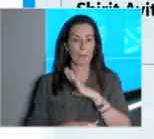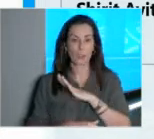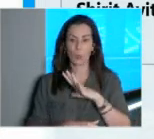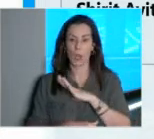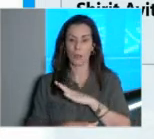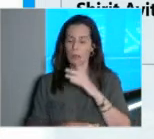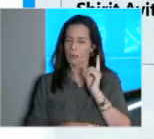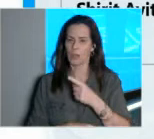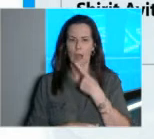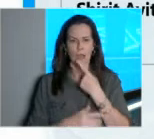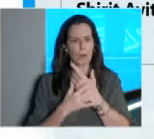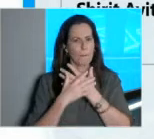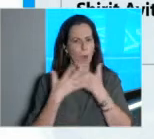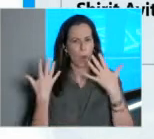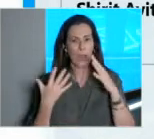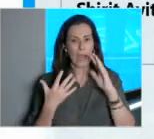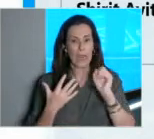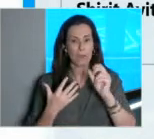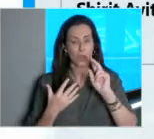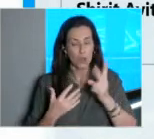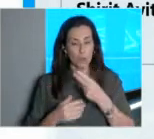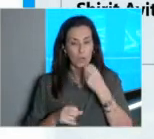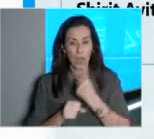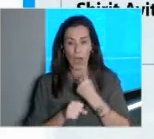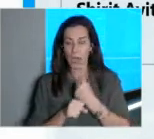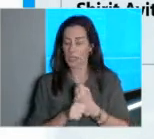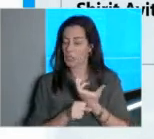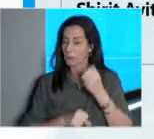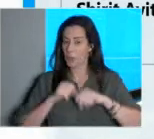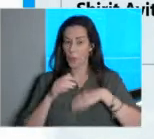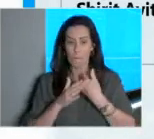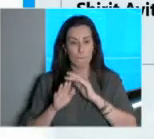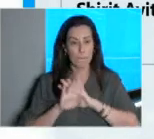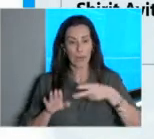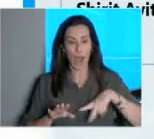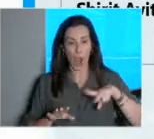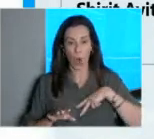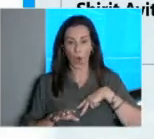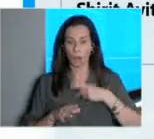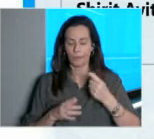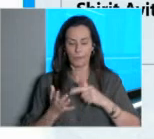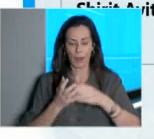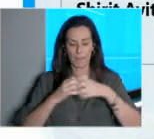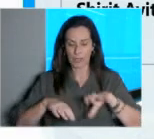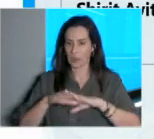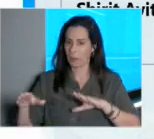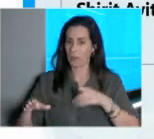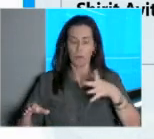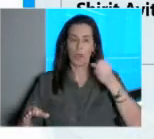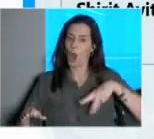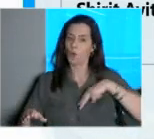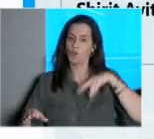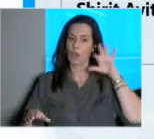המסוכן שלהם. צריך לומר בצורה ברורה, אם הם יחזרו שוב בחוסר אחריות על הטעות שתפצל את הימין, הם יישאו